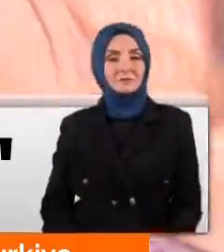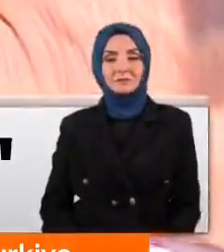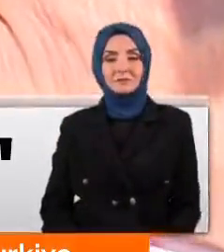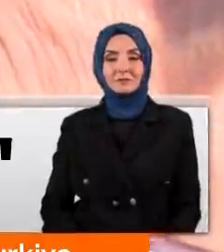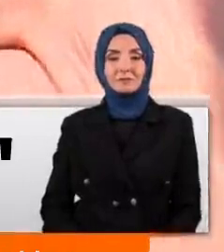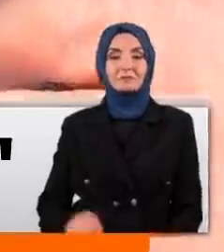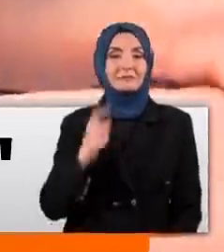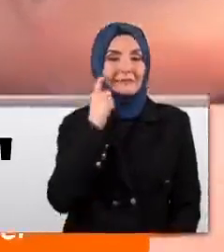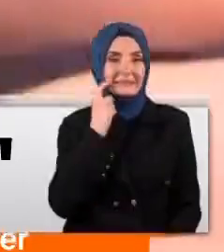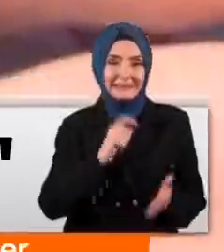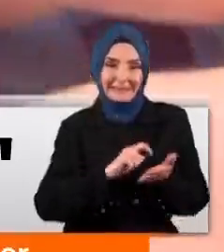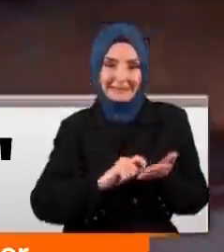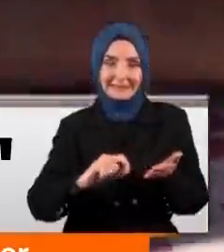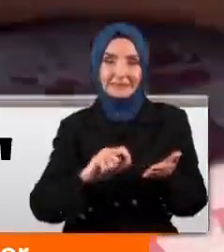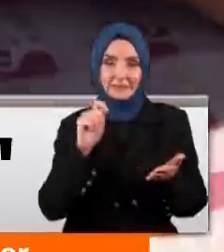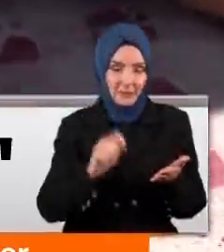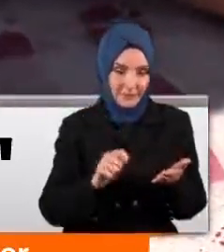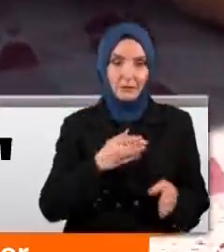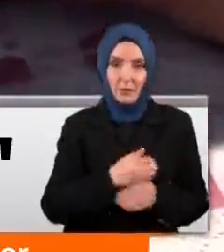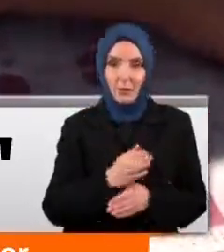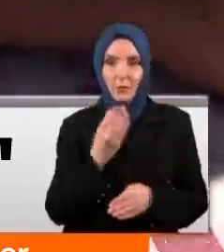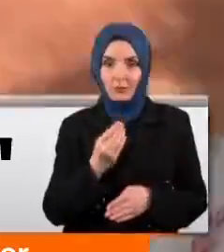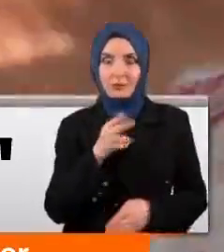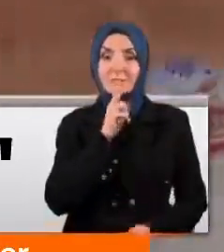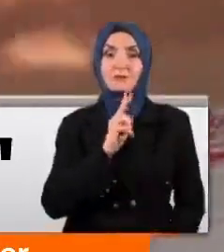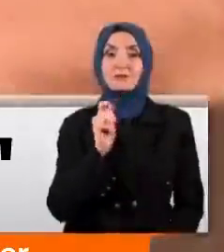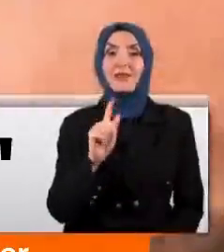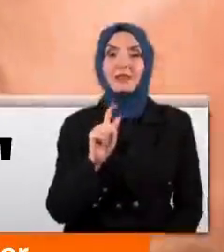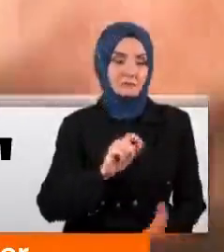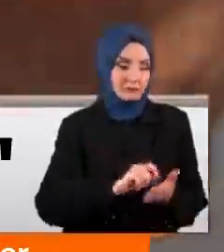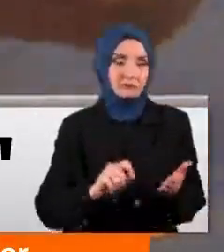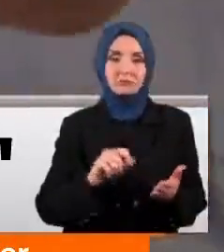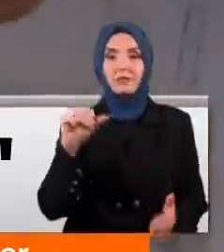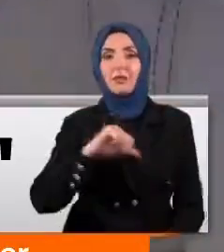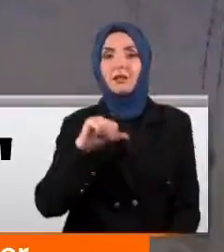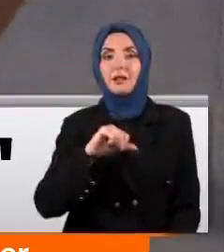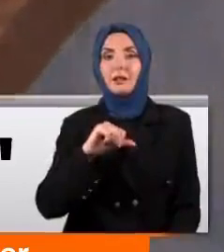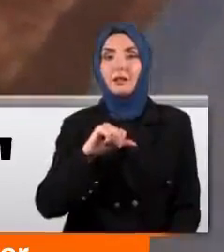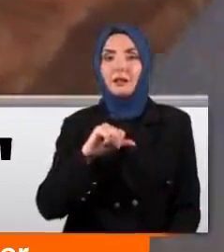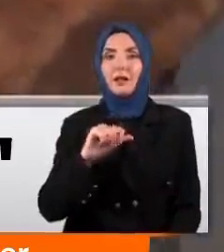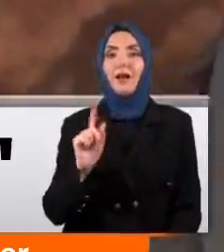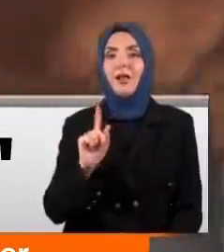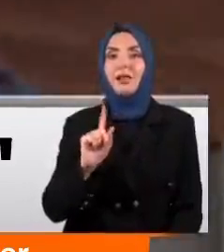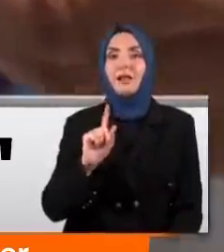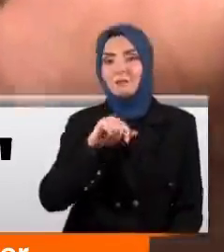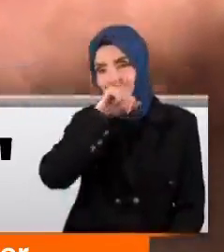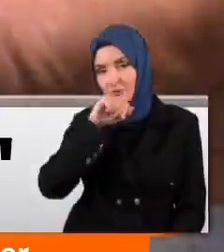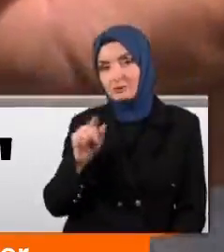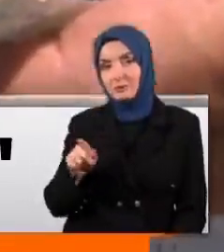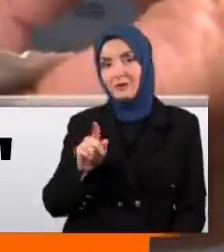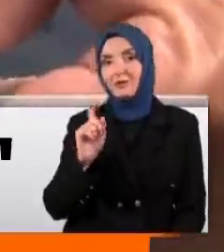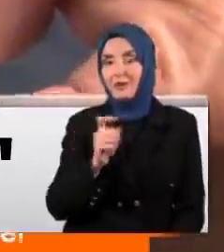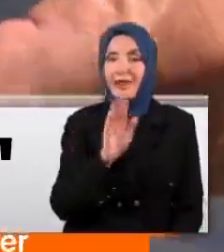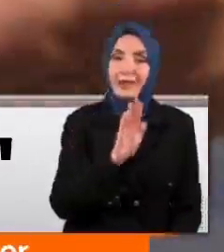çizdi. Bu 200 lira çizmedi. Kalem çalışıyor. 50'inden 100 lira sahte. 20